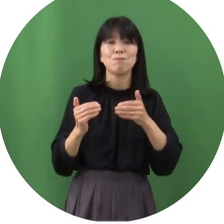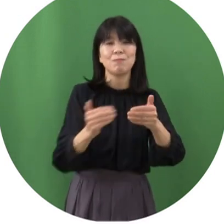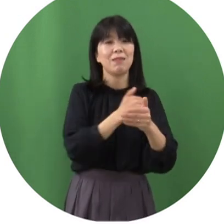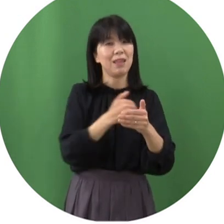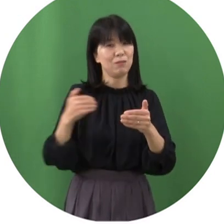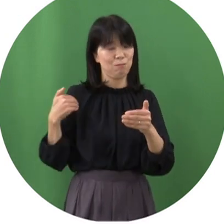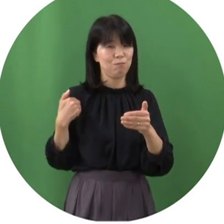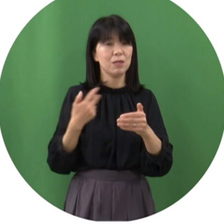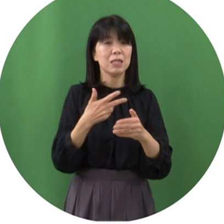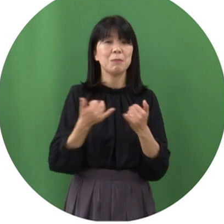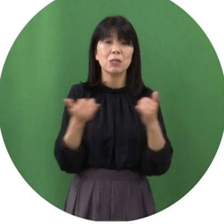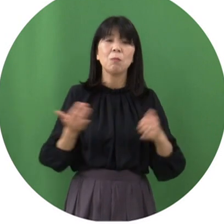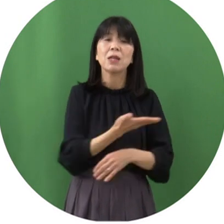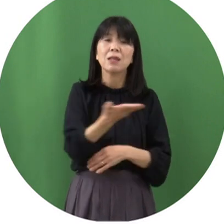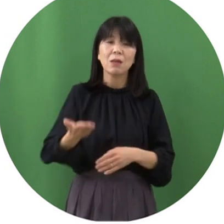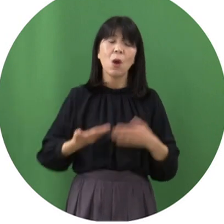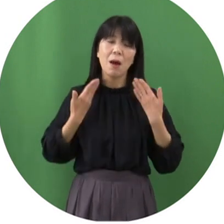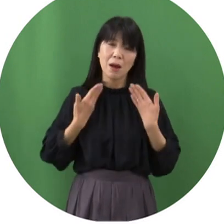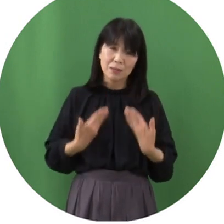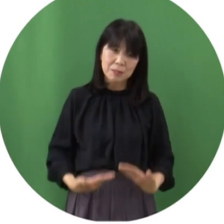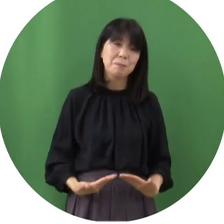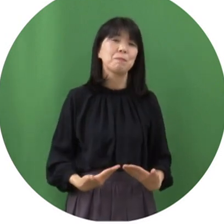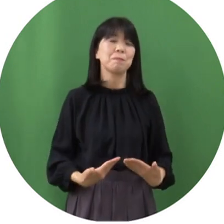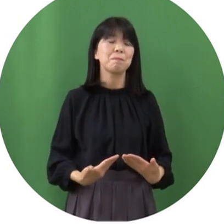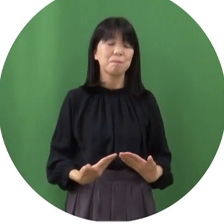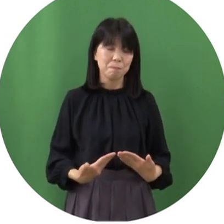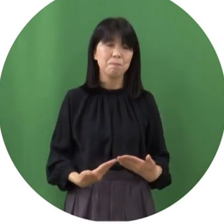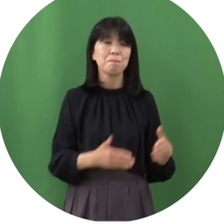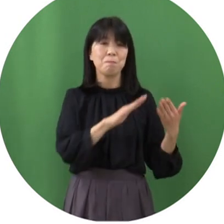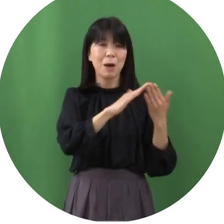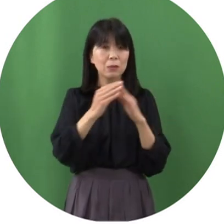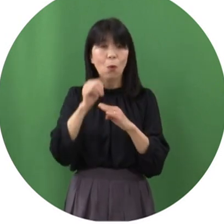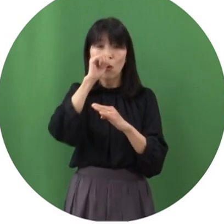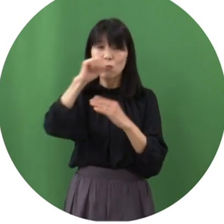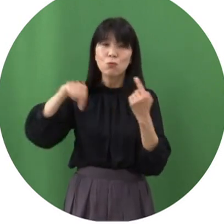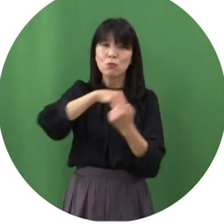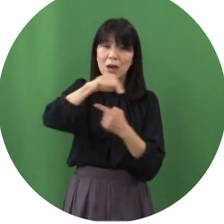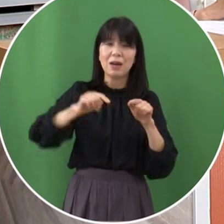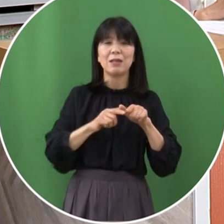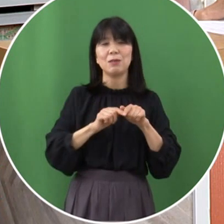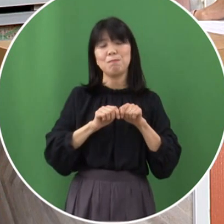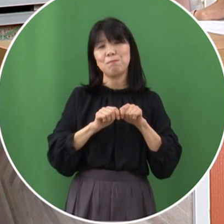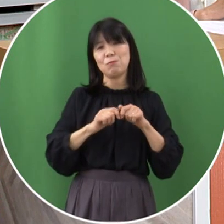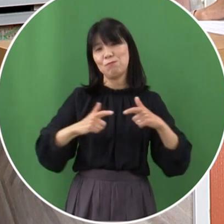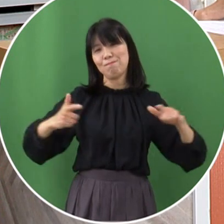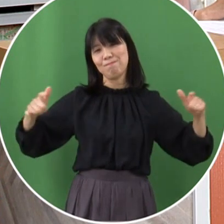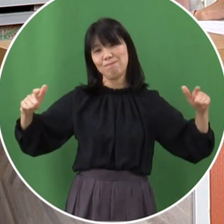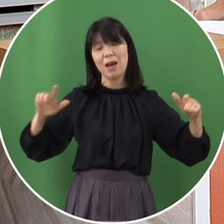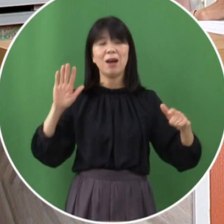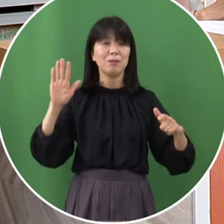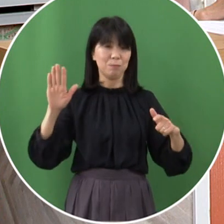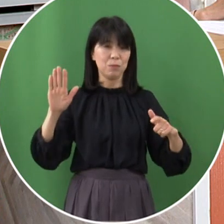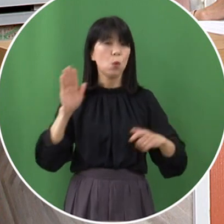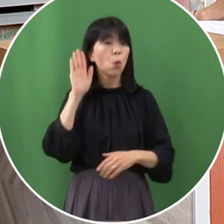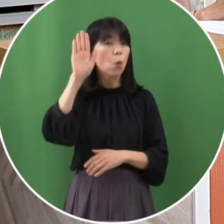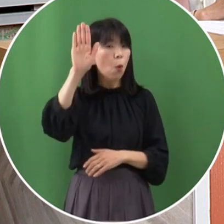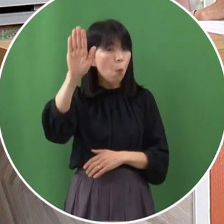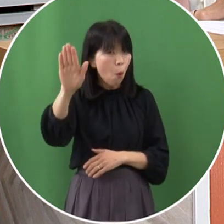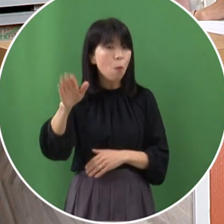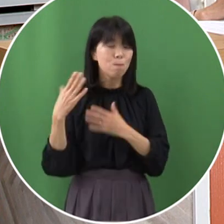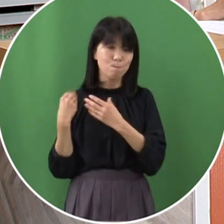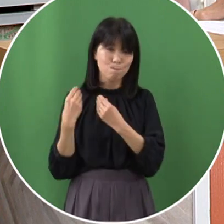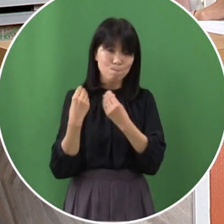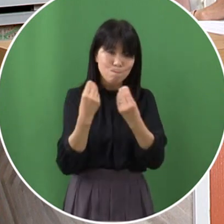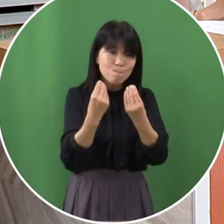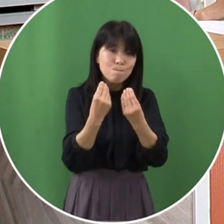や町の魅力が一層向上するという町の好循環が広がっています。今後もこの町の好循環を維持